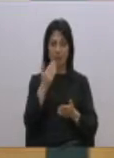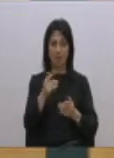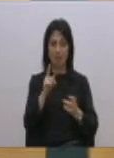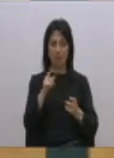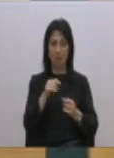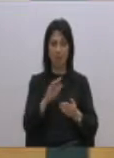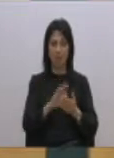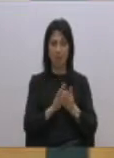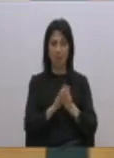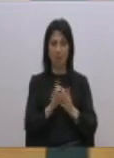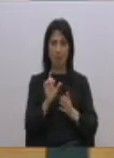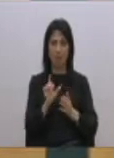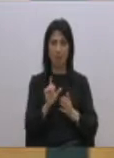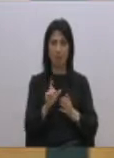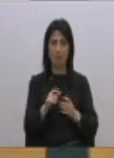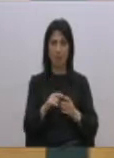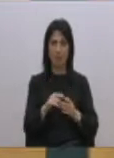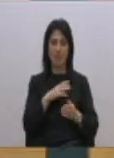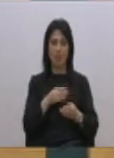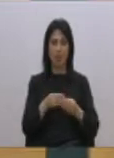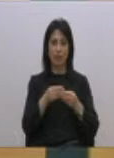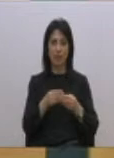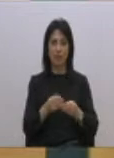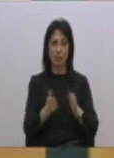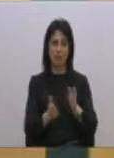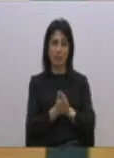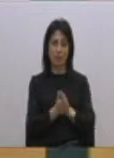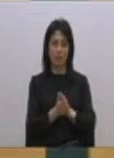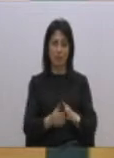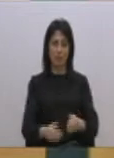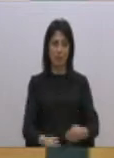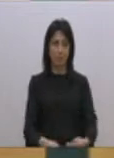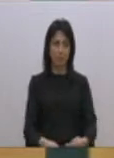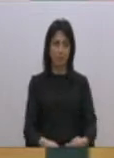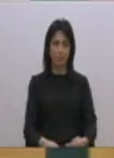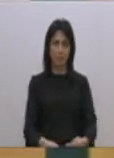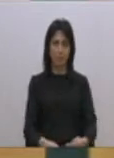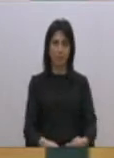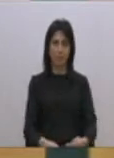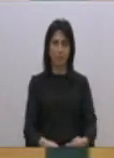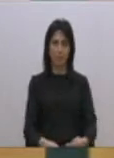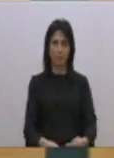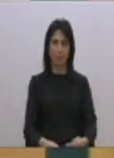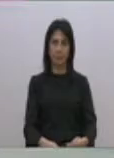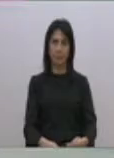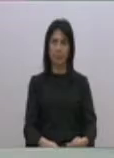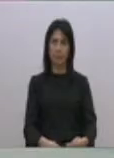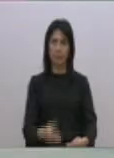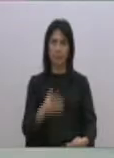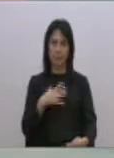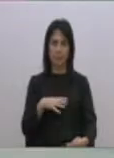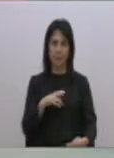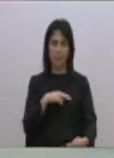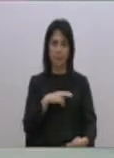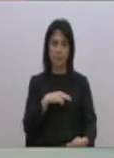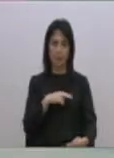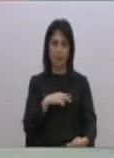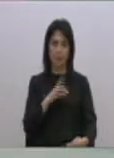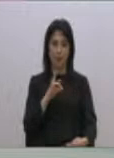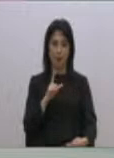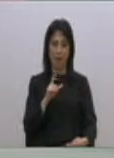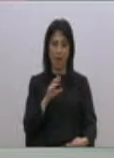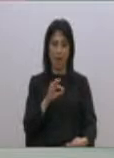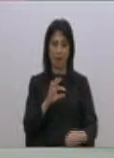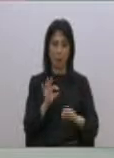s-a samis, va depși, cu anebrinul gamul obișnuit, declarații s-ar fi generat. საქართველოს პარლამენტის